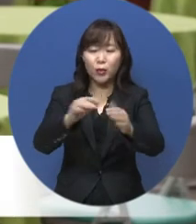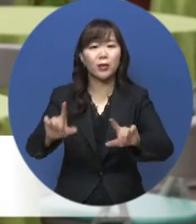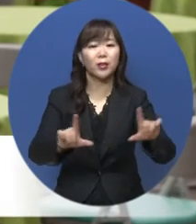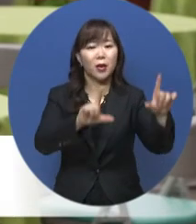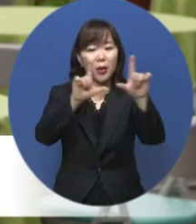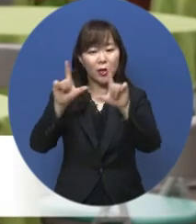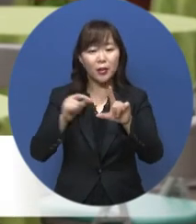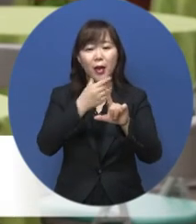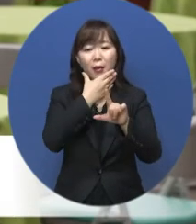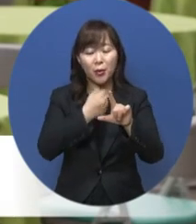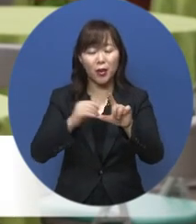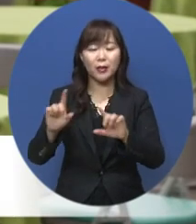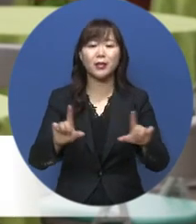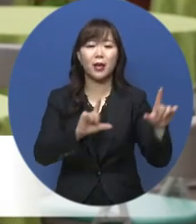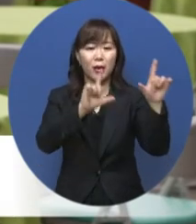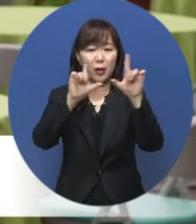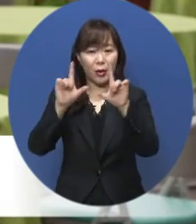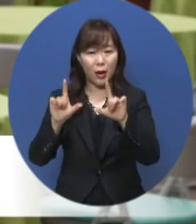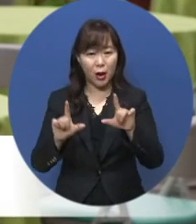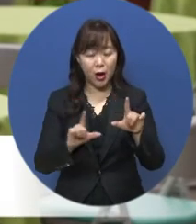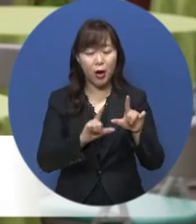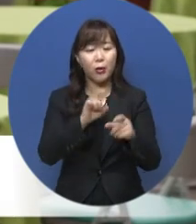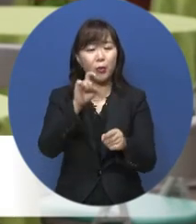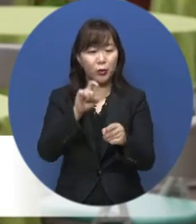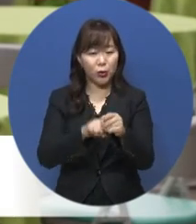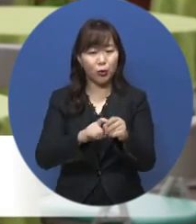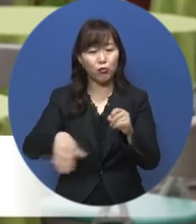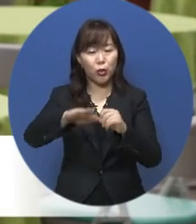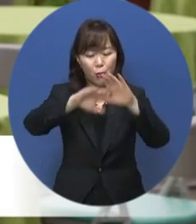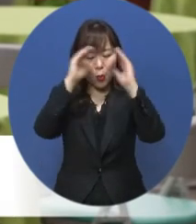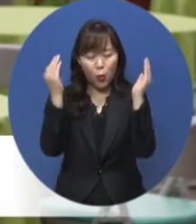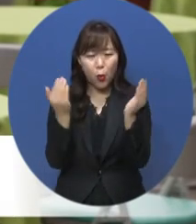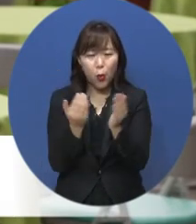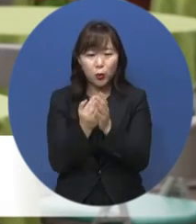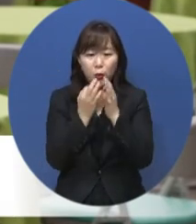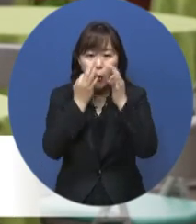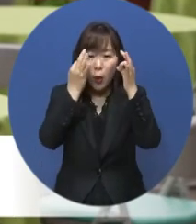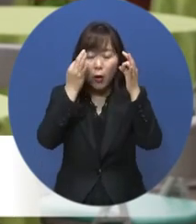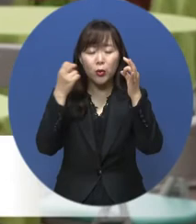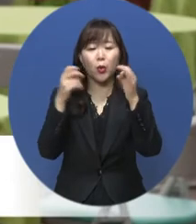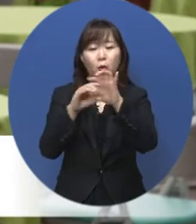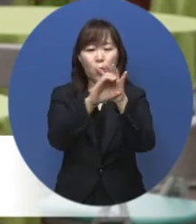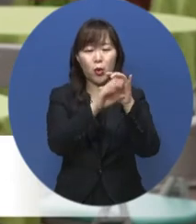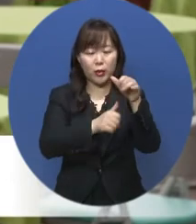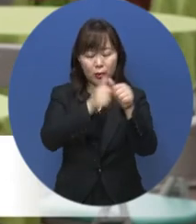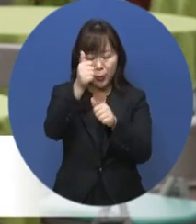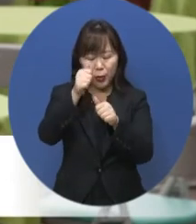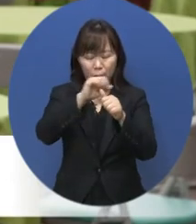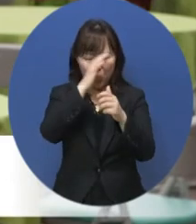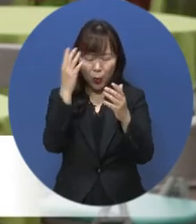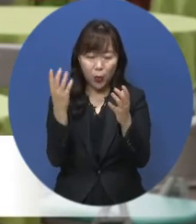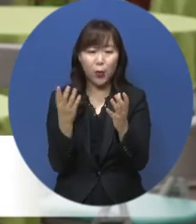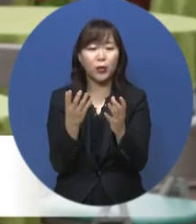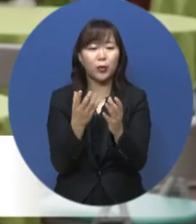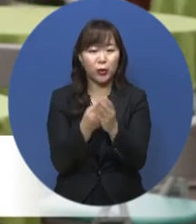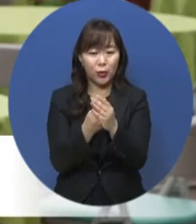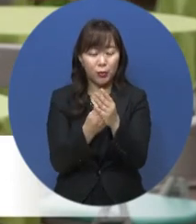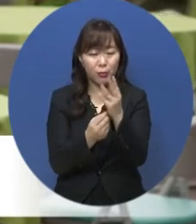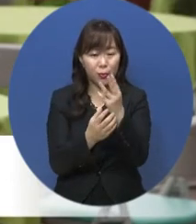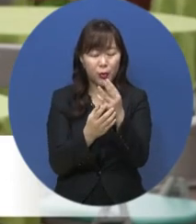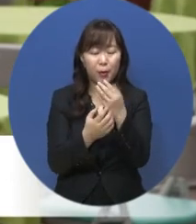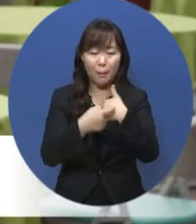생활하는 행복한 생활을 하기 위해서 우리 모두 노력하고 코로나 극복에 모두 다 한